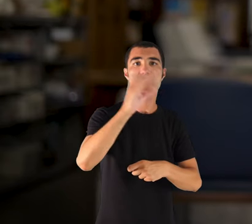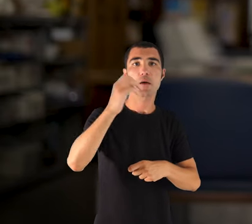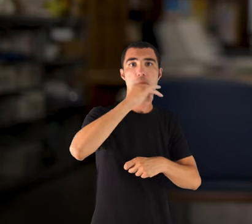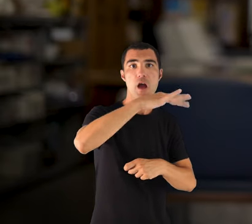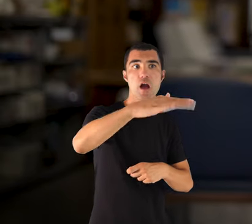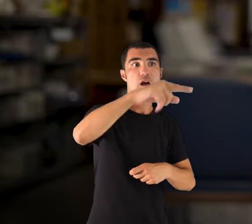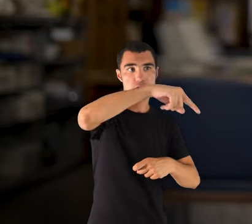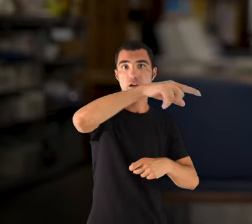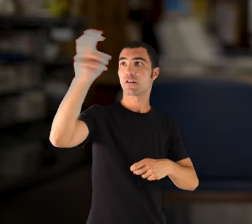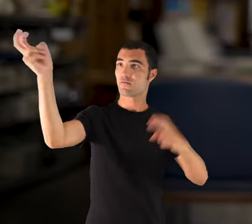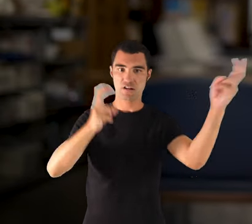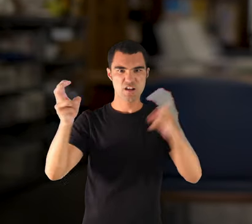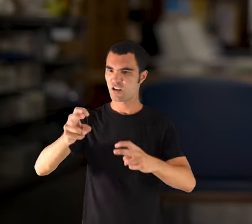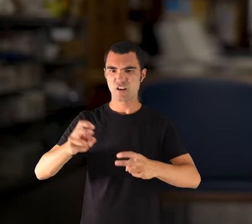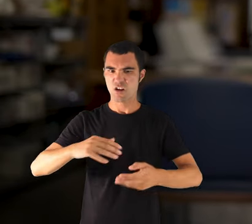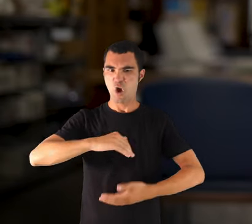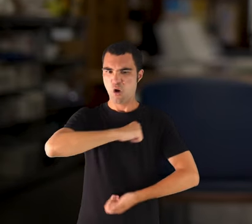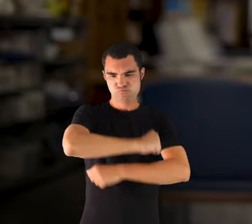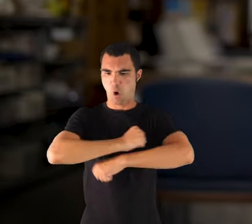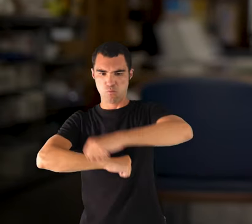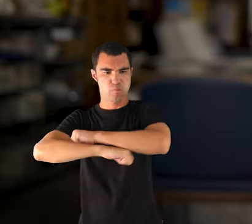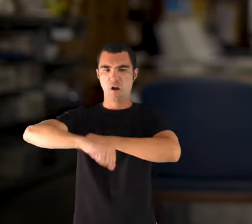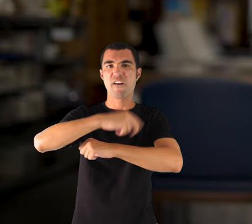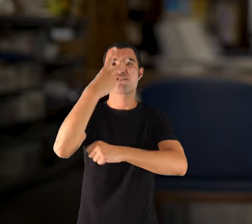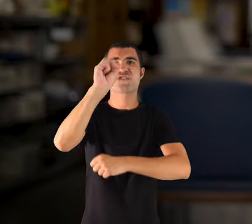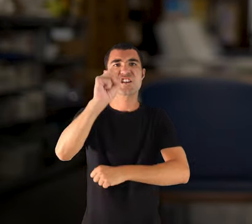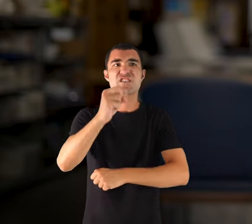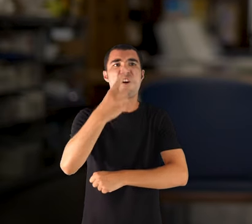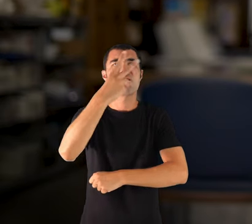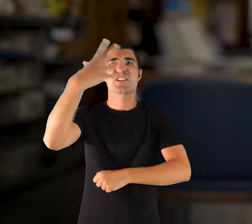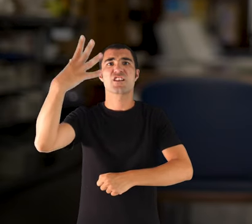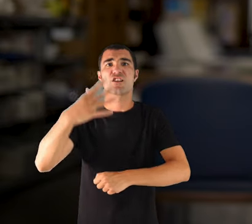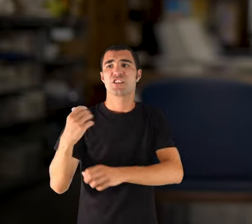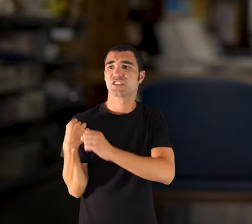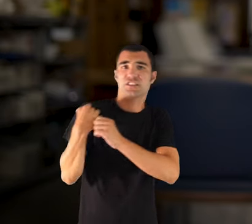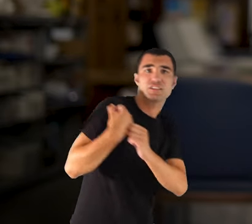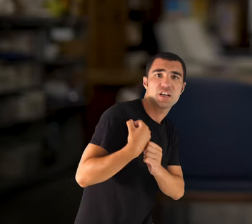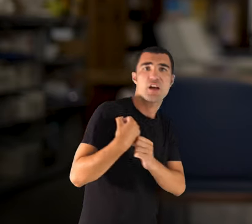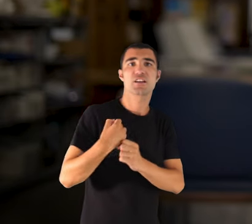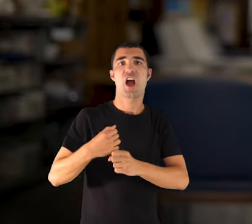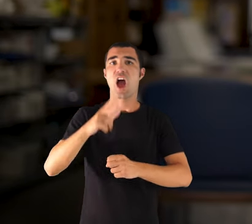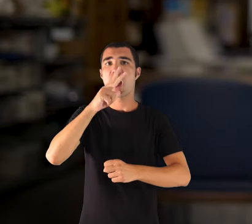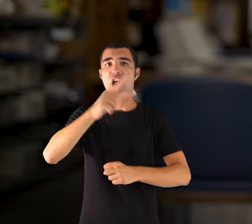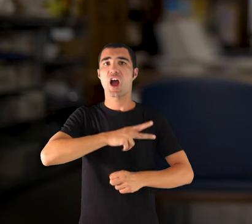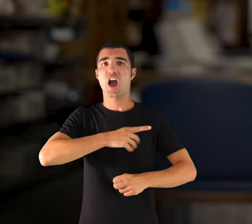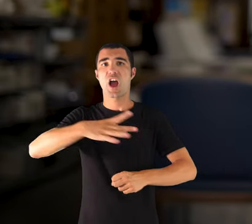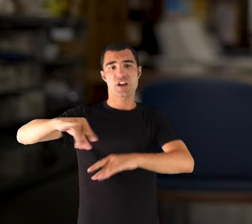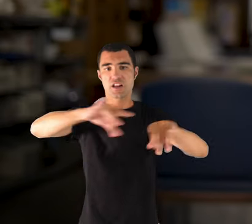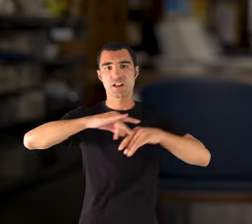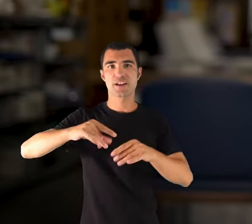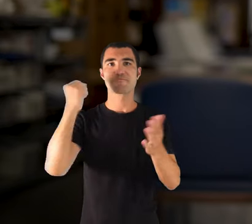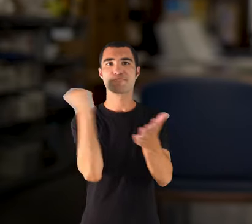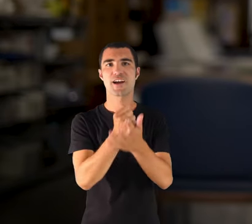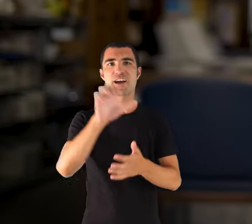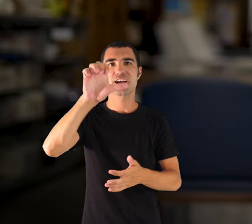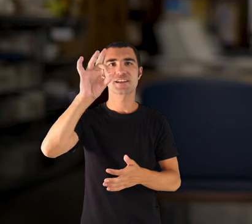fare il barco, carregato, amb 20 set di farina, 20 o 25 set di farina, non mi ricordo. Espiga d'oro, mi ricordo, sì che mi ricordo la marca,